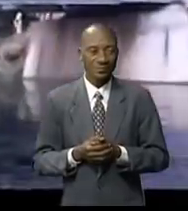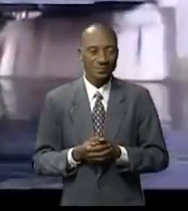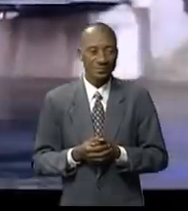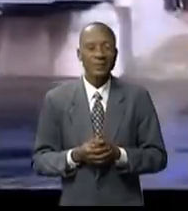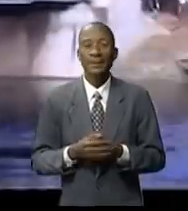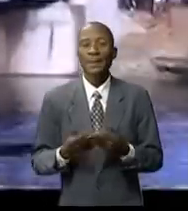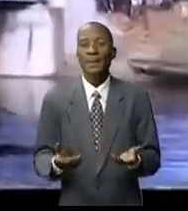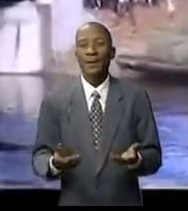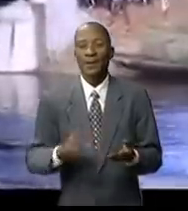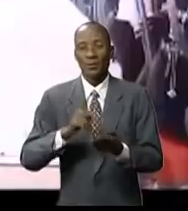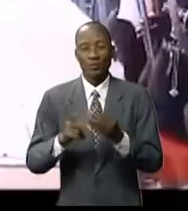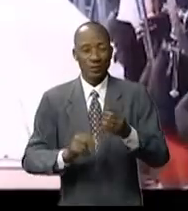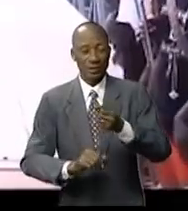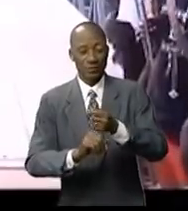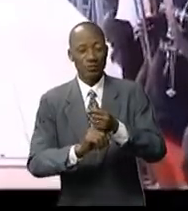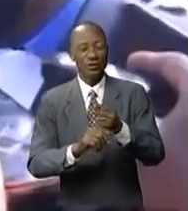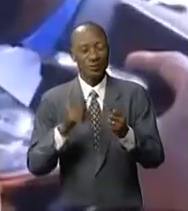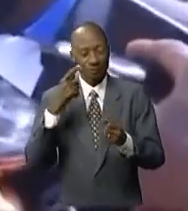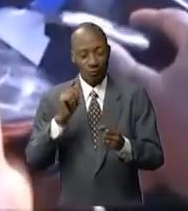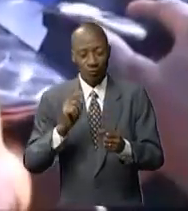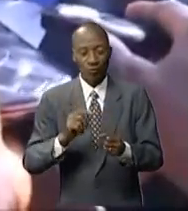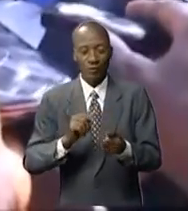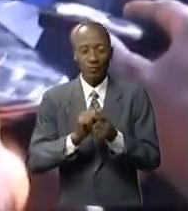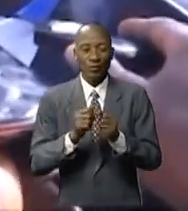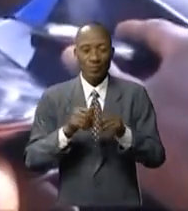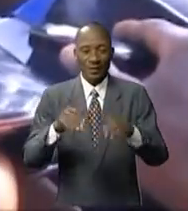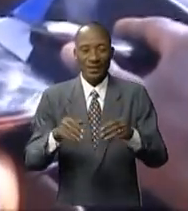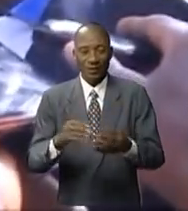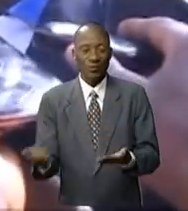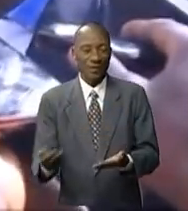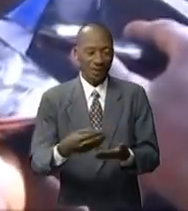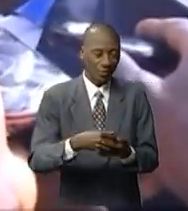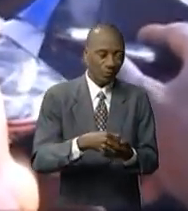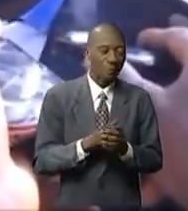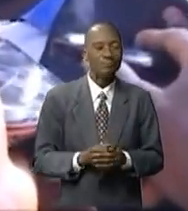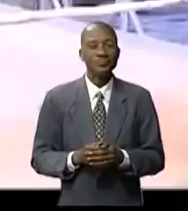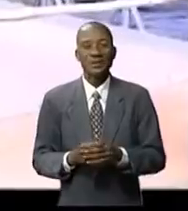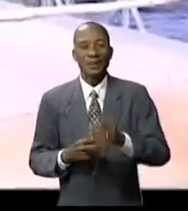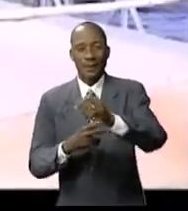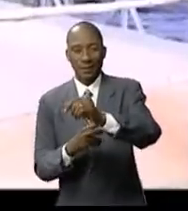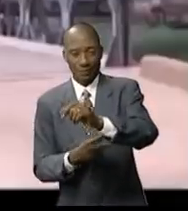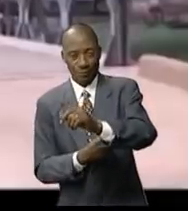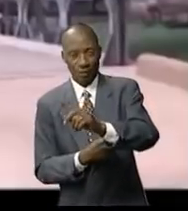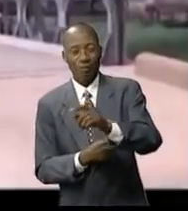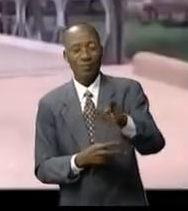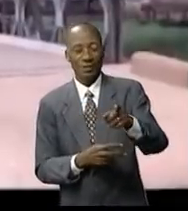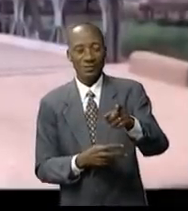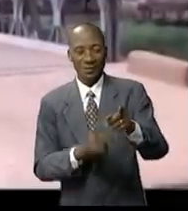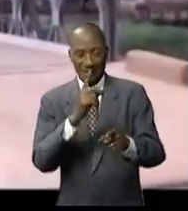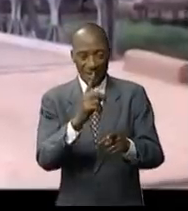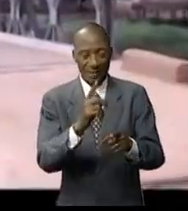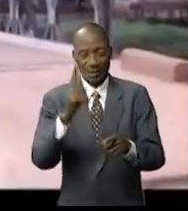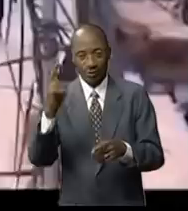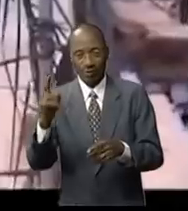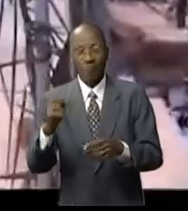à la réhabilitation et à la relance du secteur agricole, financement additionnel, les ponts modulaires métalliques Sao 1 et Sao 2, situés respectivement